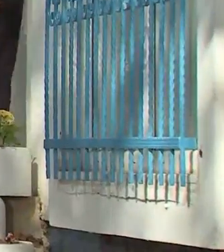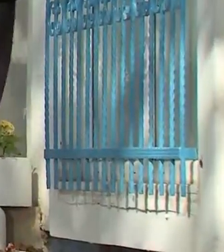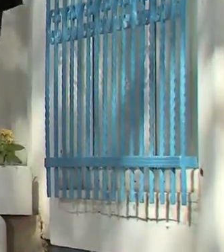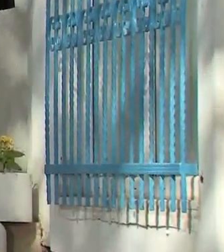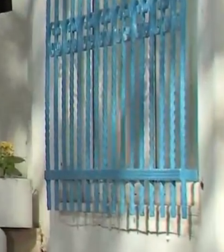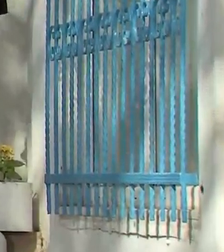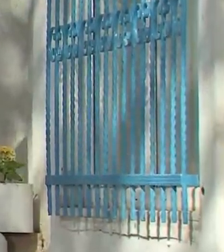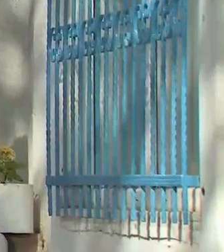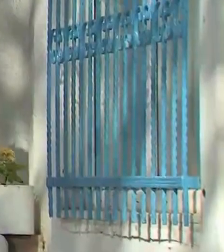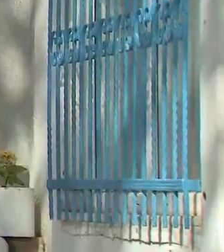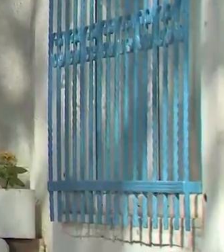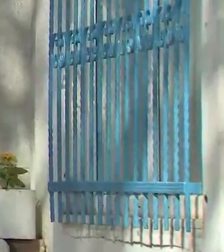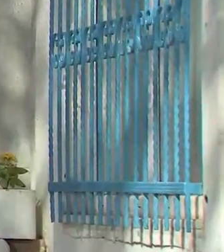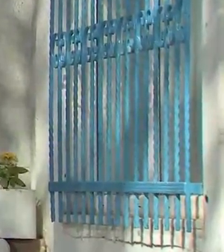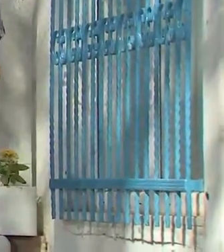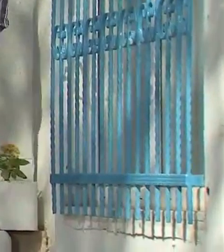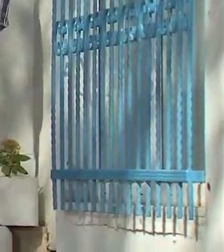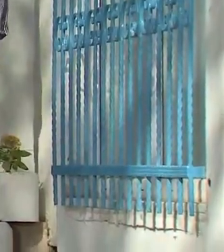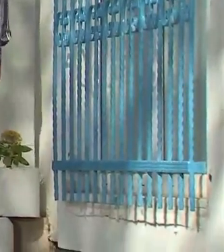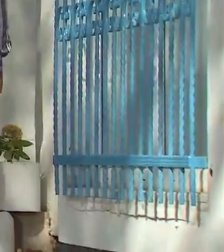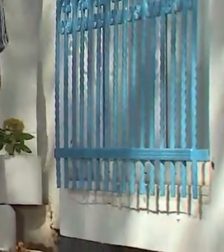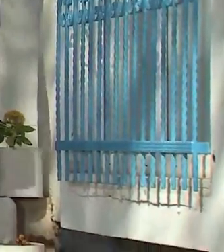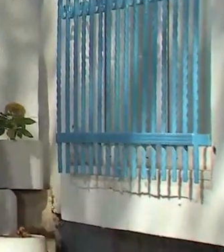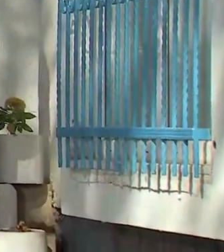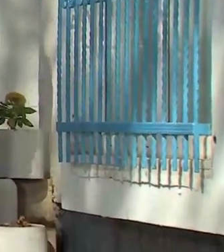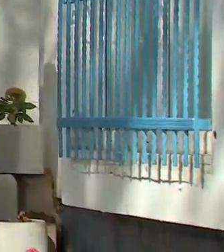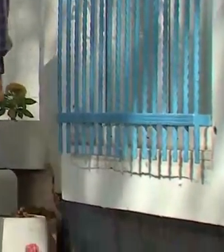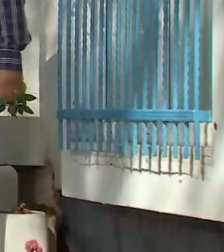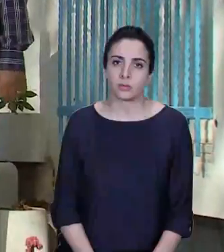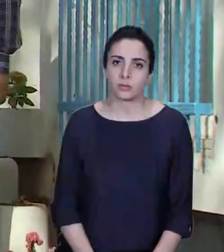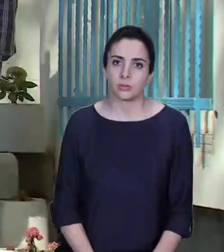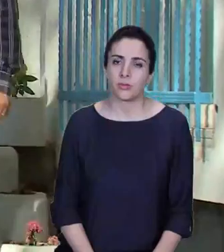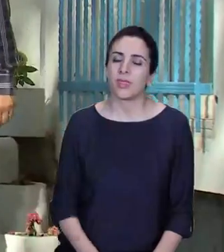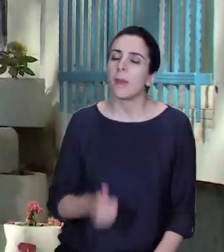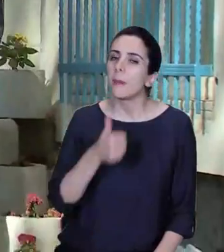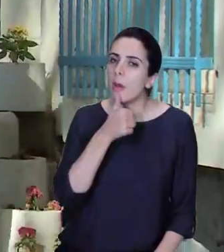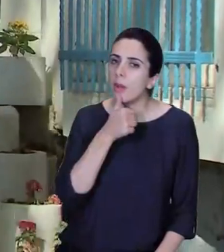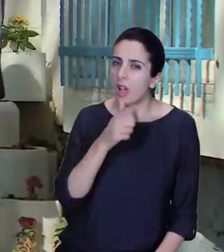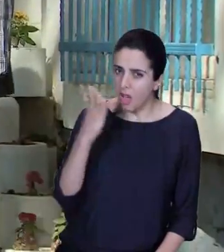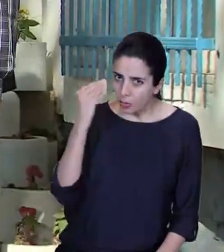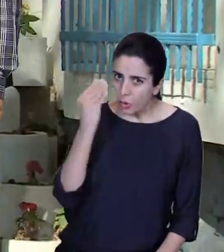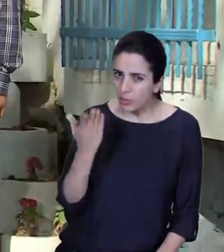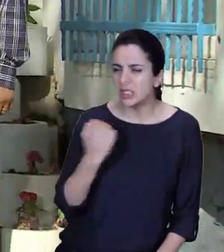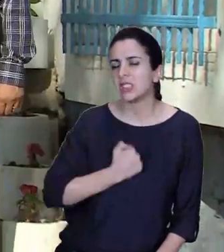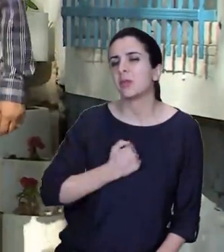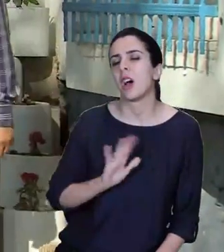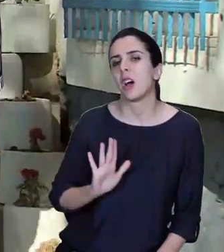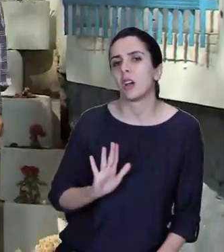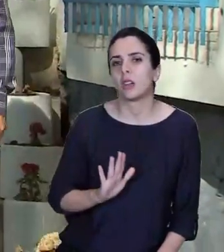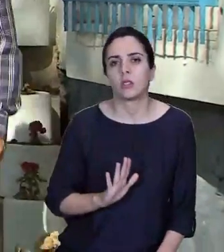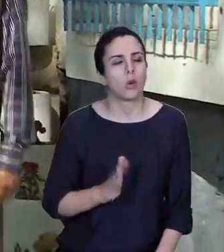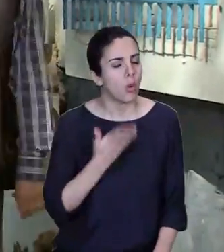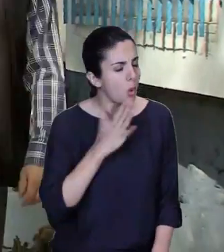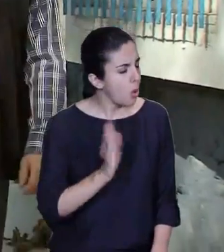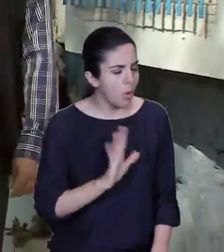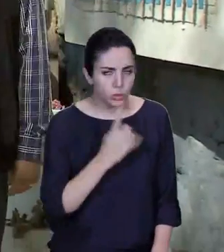Zehra ile Salim evden çıkıyor. Salim tebessümle bakıyor kızına. Babacığım anlıyorsun değil mi? Kızmıyorsun. O nasıl